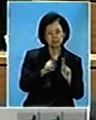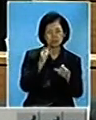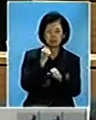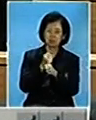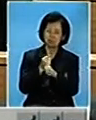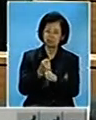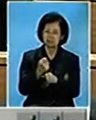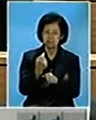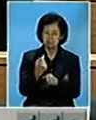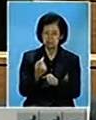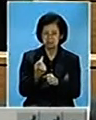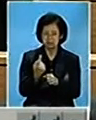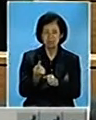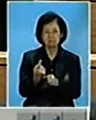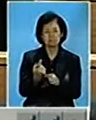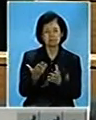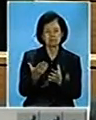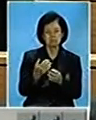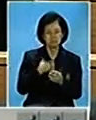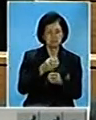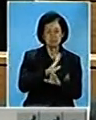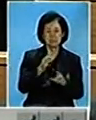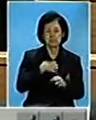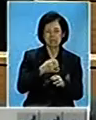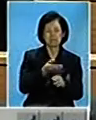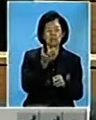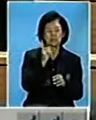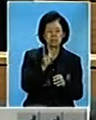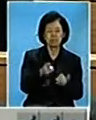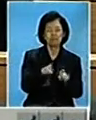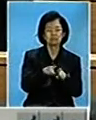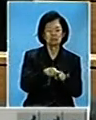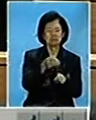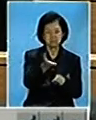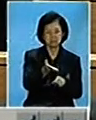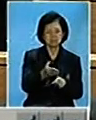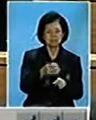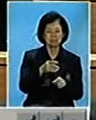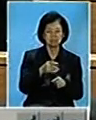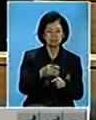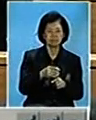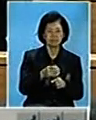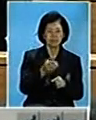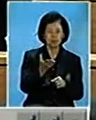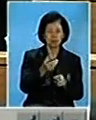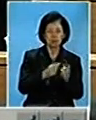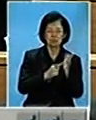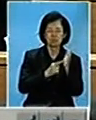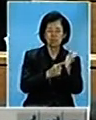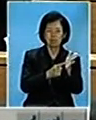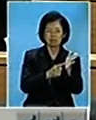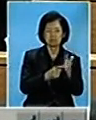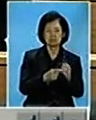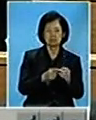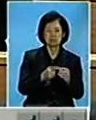อีกอย่างหนึ่งผมไม่พึงประสงค์ให้ลักษณะดังกล่าวมันมีอยู่ในประเทศนี้จะขอยกตัวอย่าง